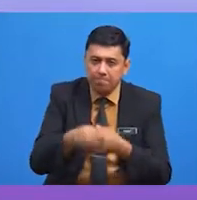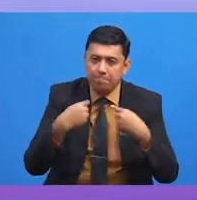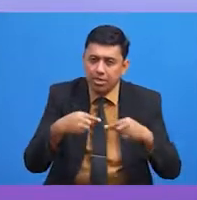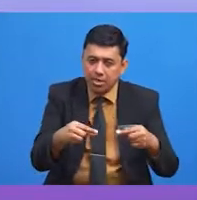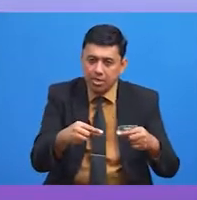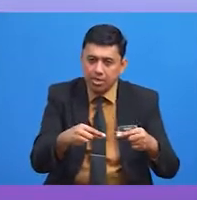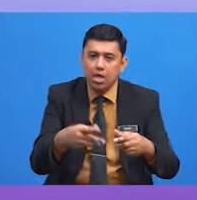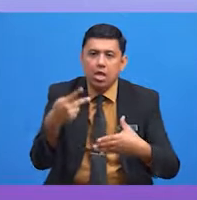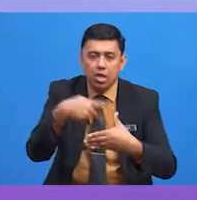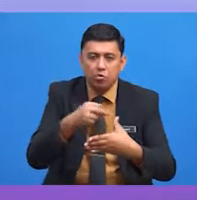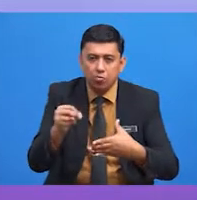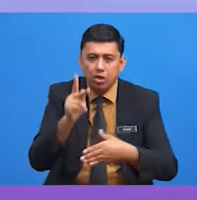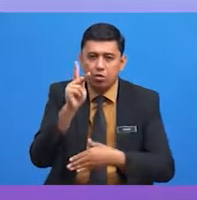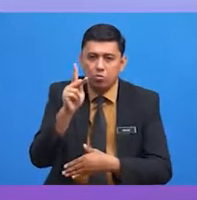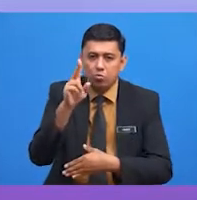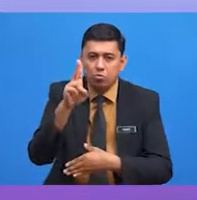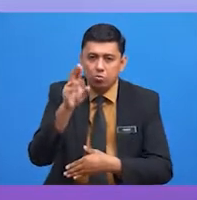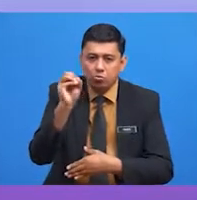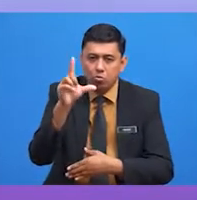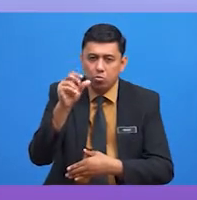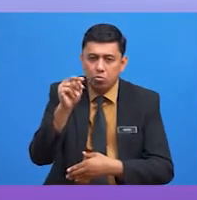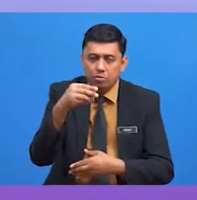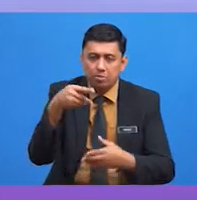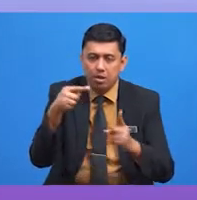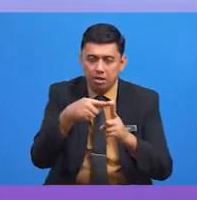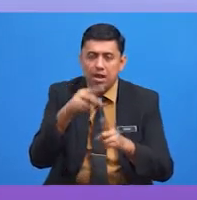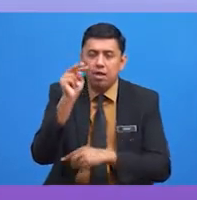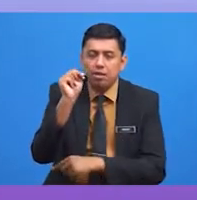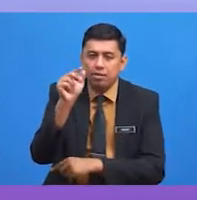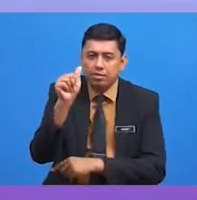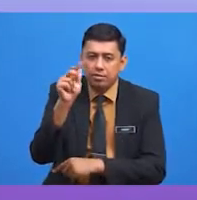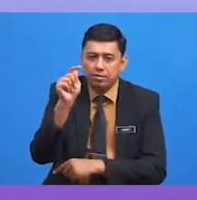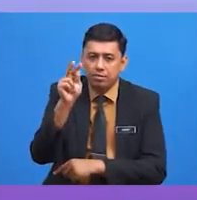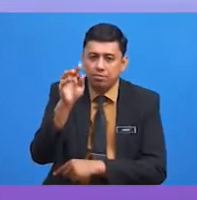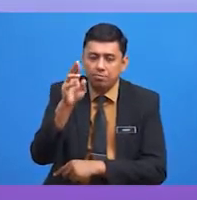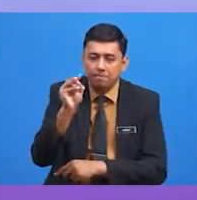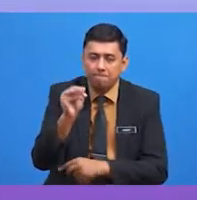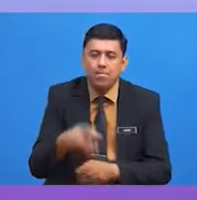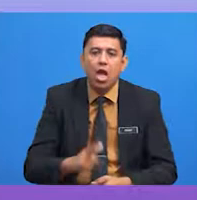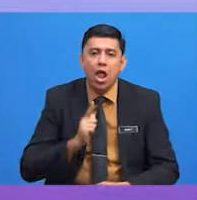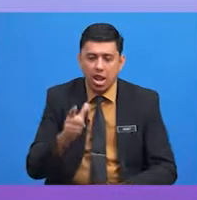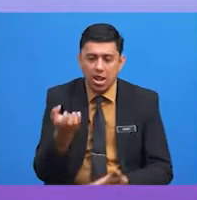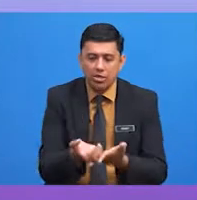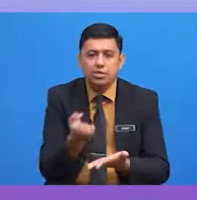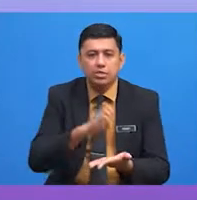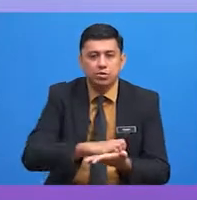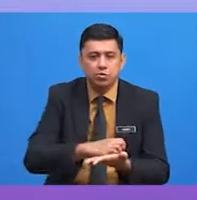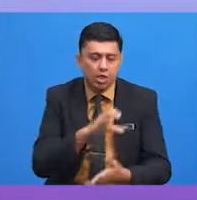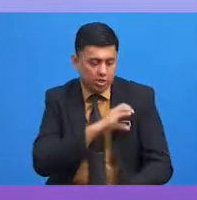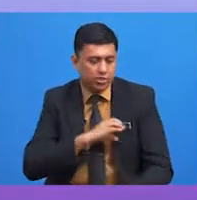kolon ke arah rektum. 2. Laras ekonomi. A.